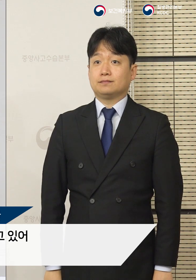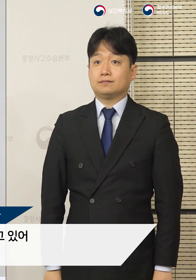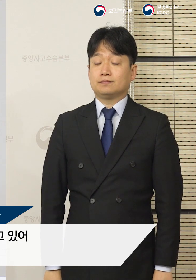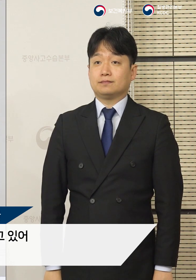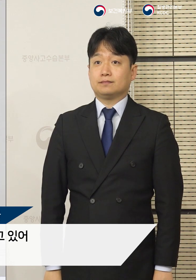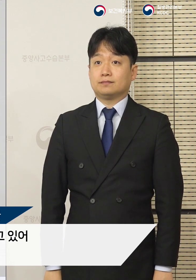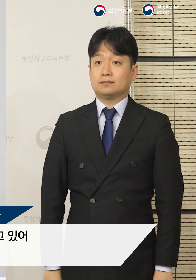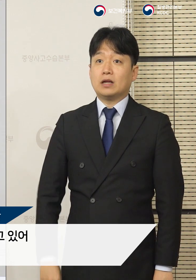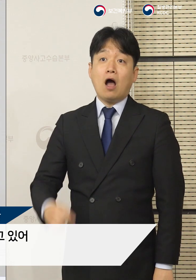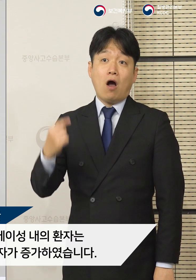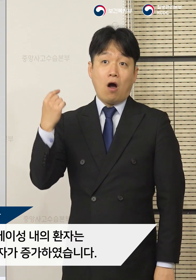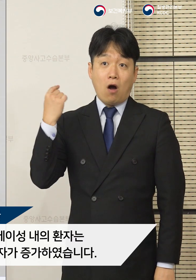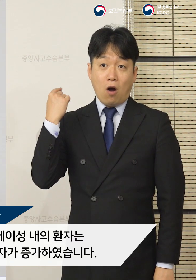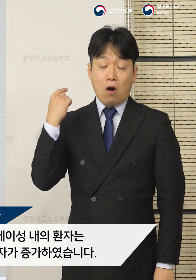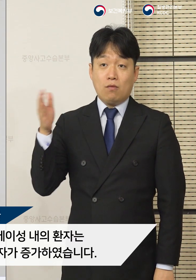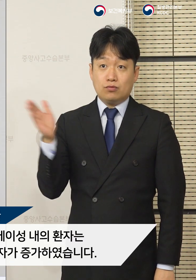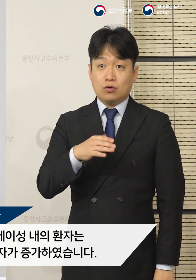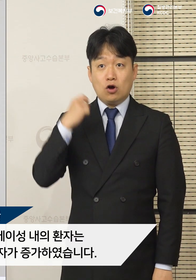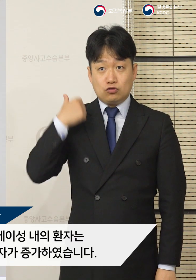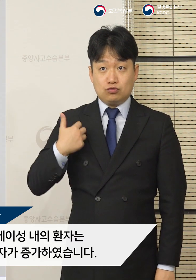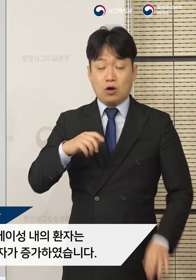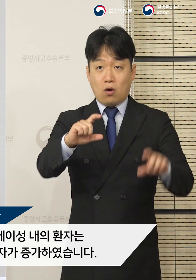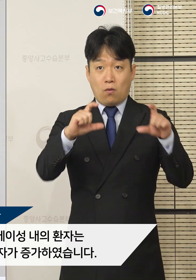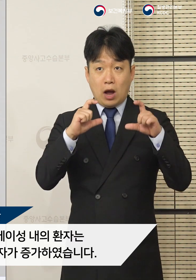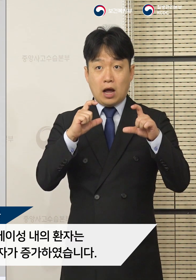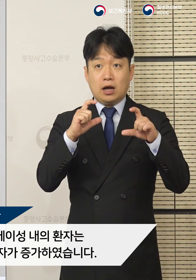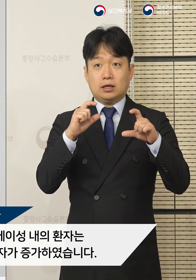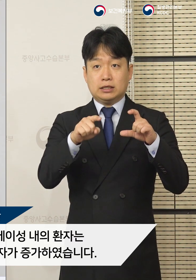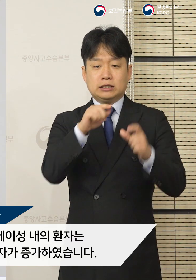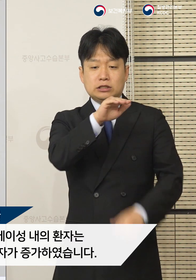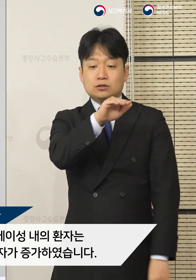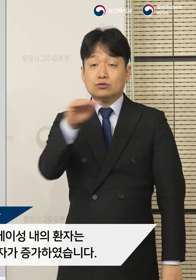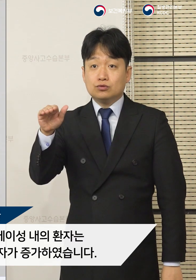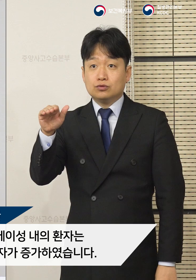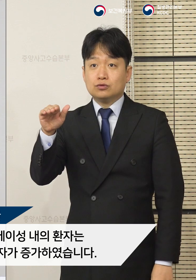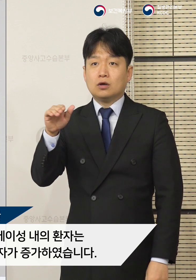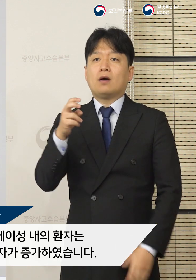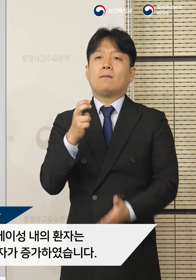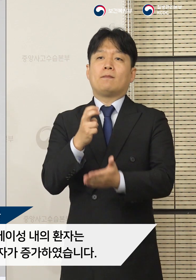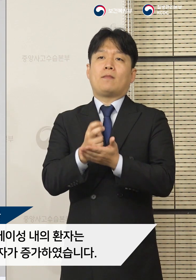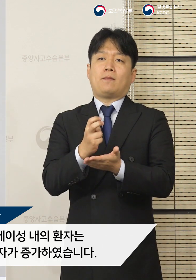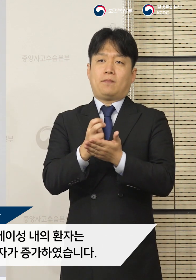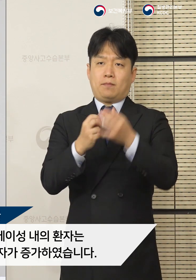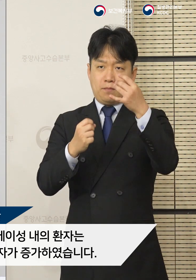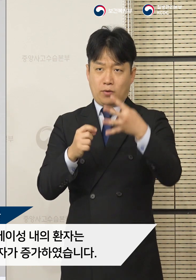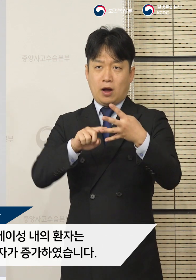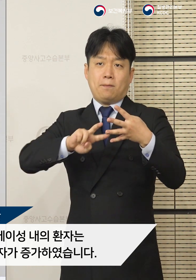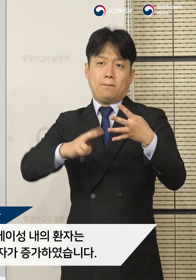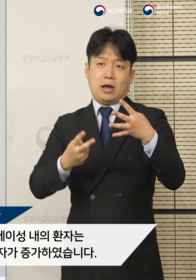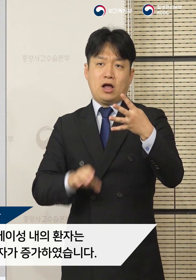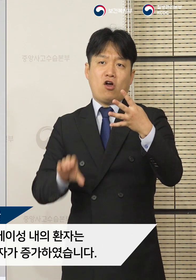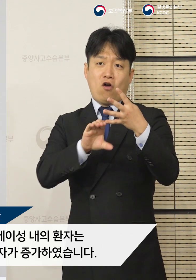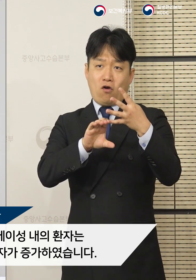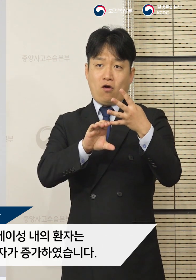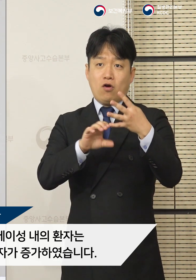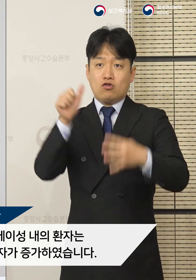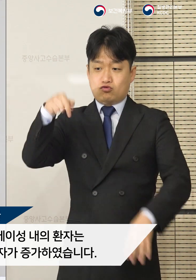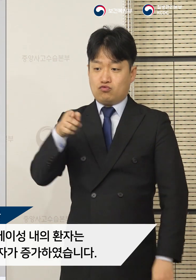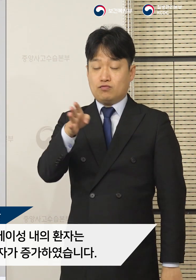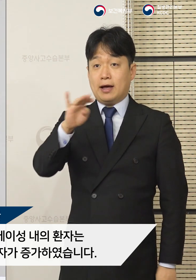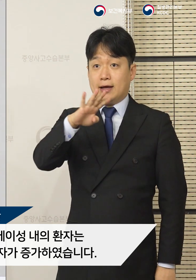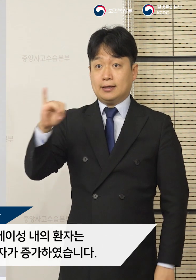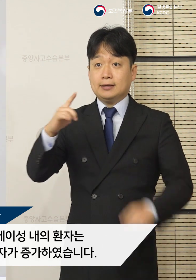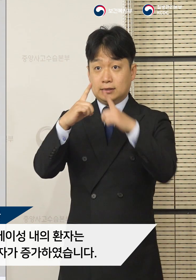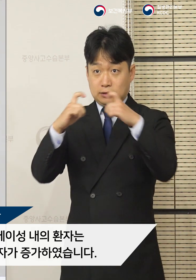중입니다. 특히 어제부터 중국의 확진 환자 기준이 변경되어 후베이성 내의